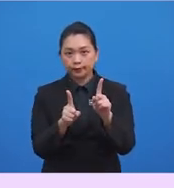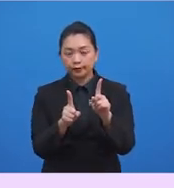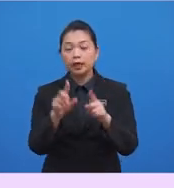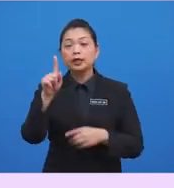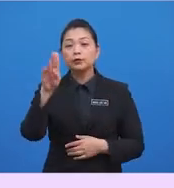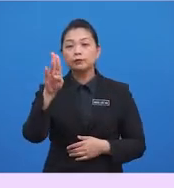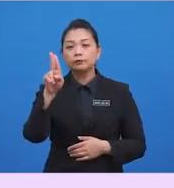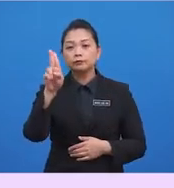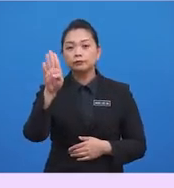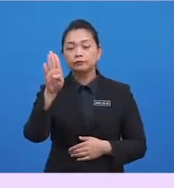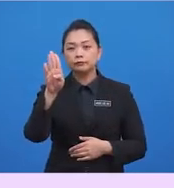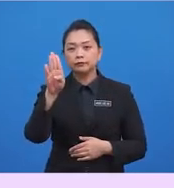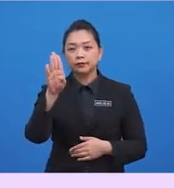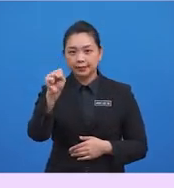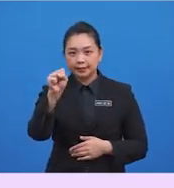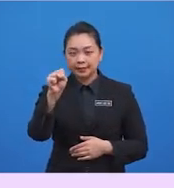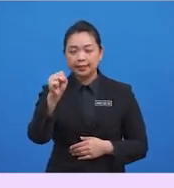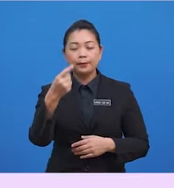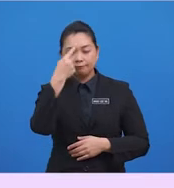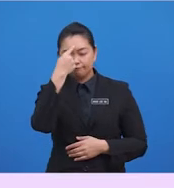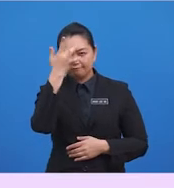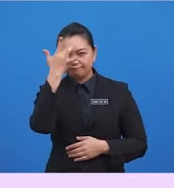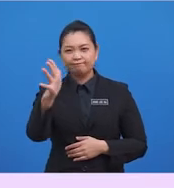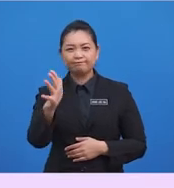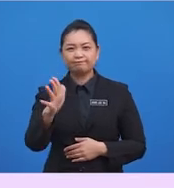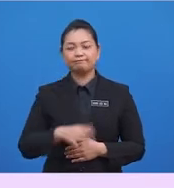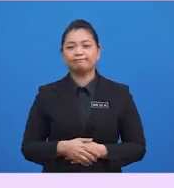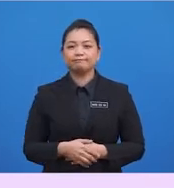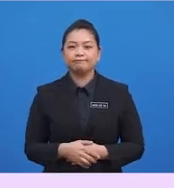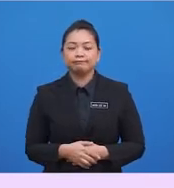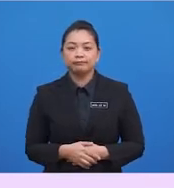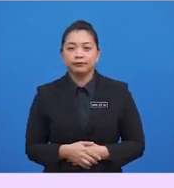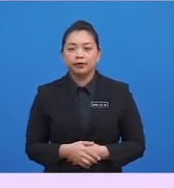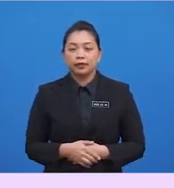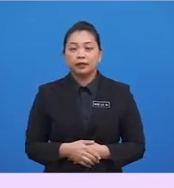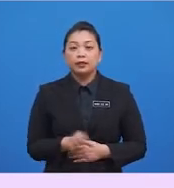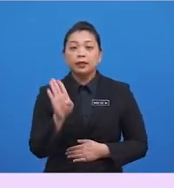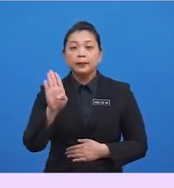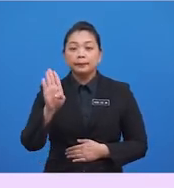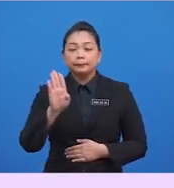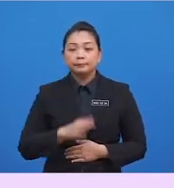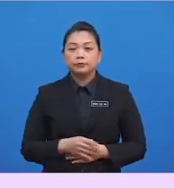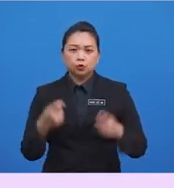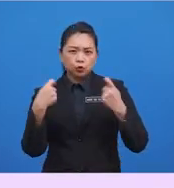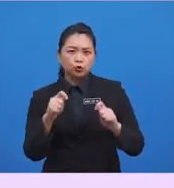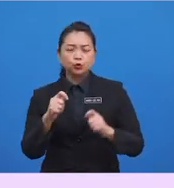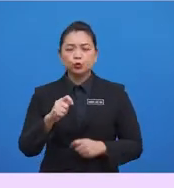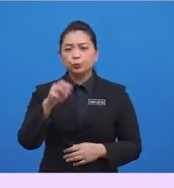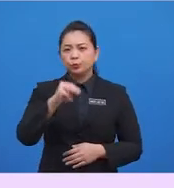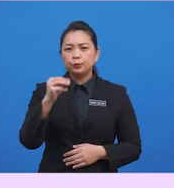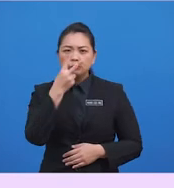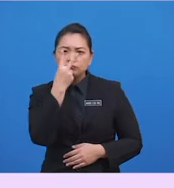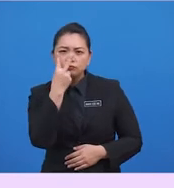ialah kubus. Bijak murid-murid semua. Seterusnya, bagi soalan kedua, cuba